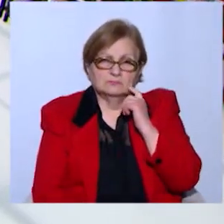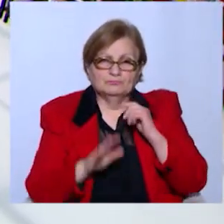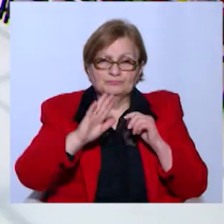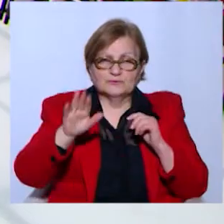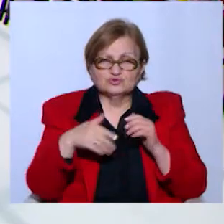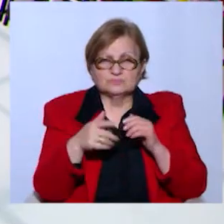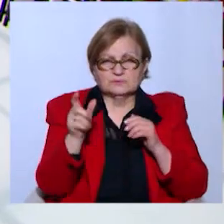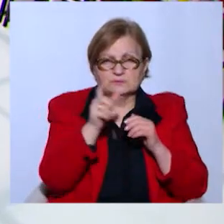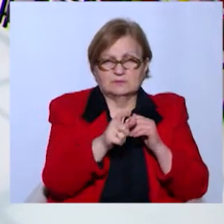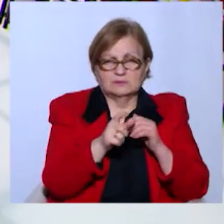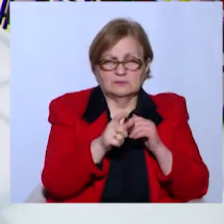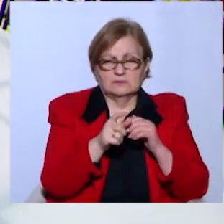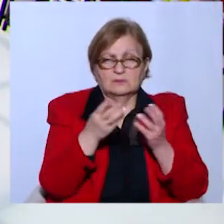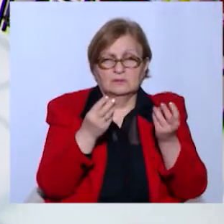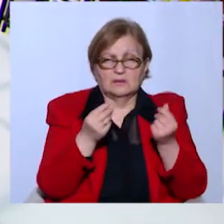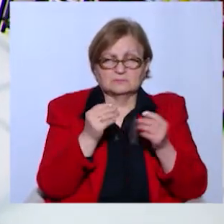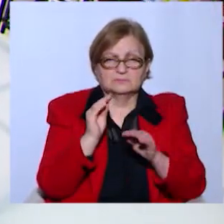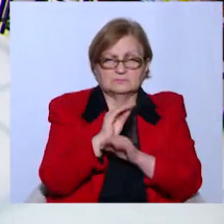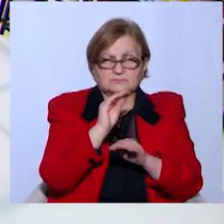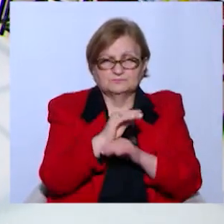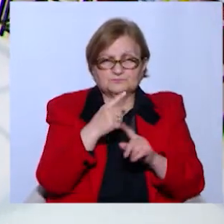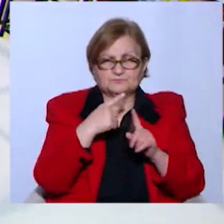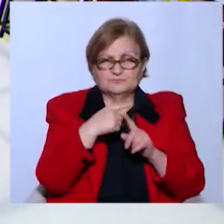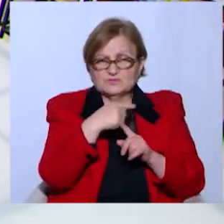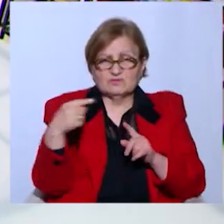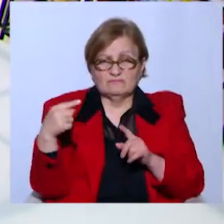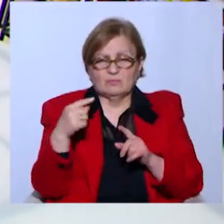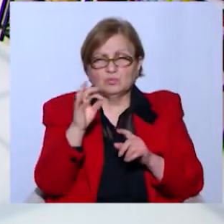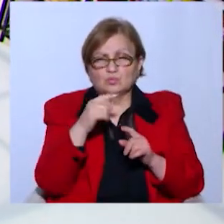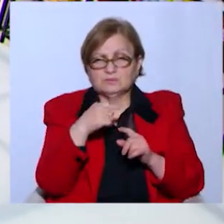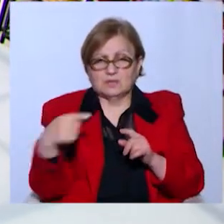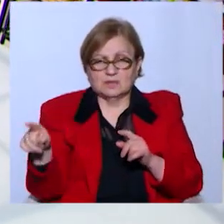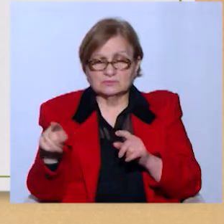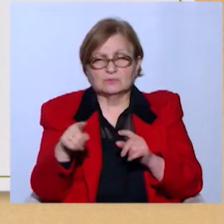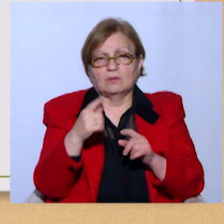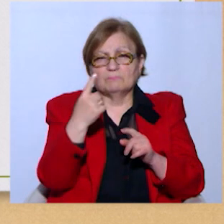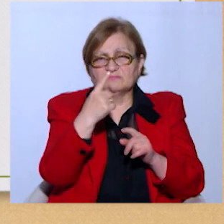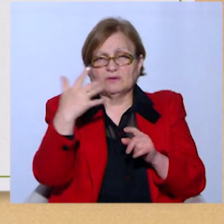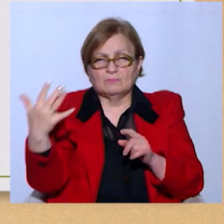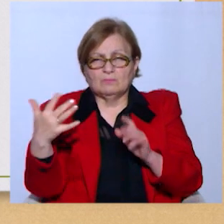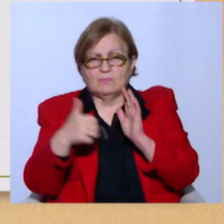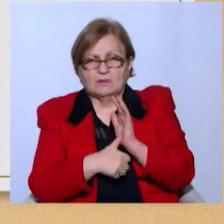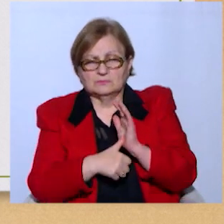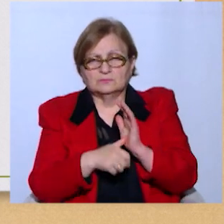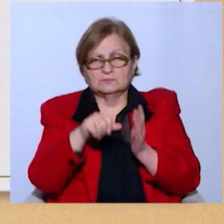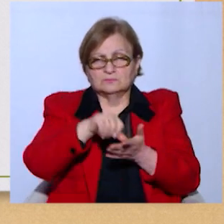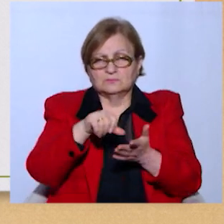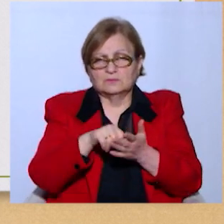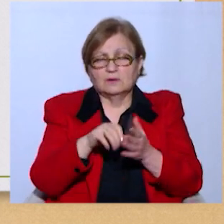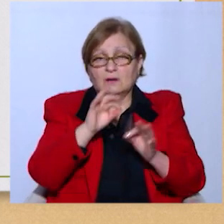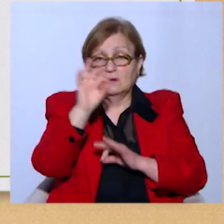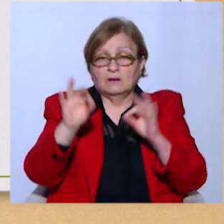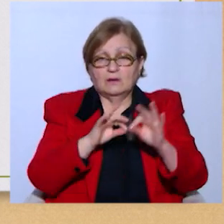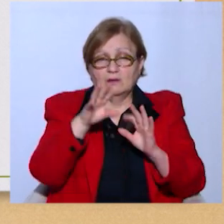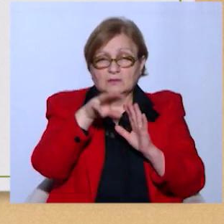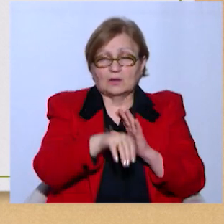შემდეგი ამოცანა არის ასეთი. არითმეტიკული პროგრესიის სხვაობა 0-ისგან განსხვავებულია, ხოლო პირველი, მე-5 და მე-6 წევრები გეომეტრიულ